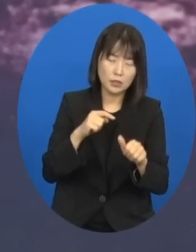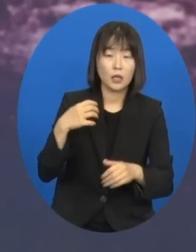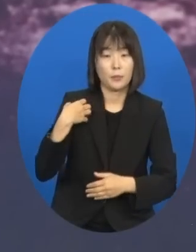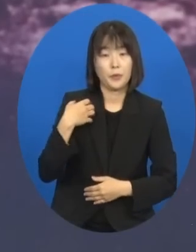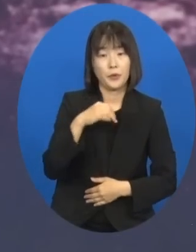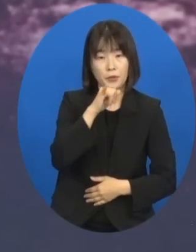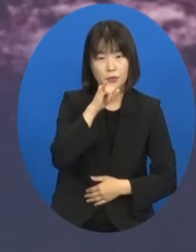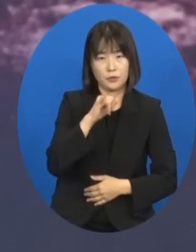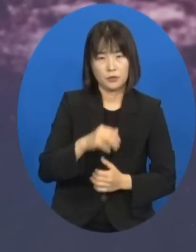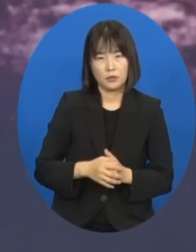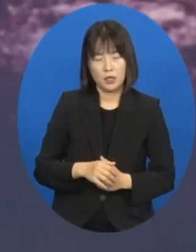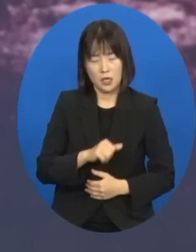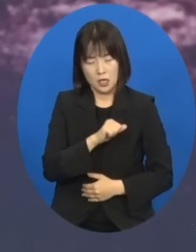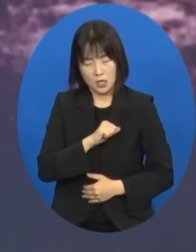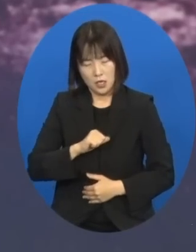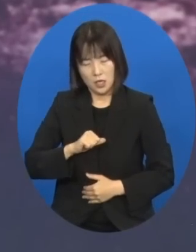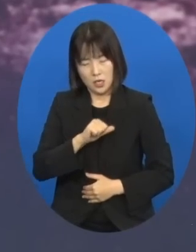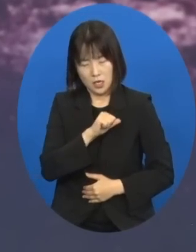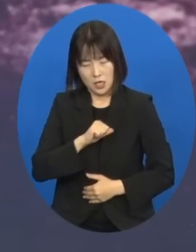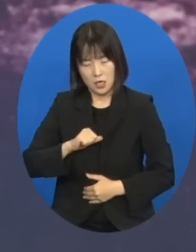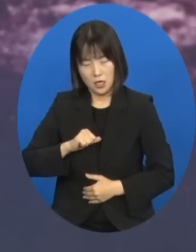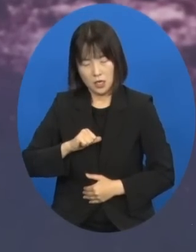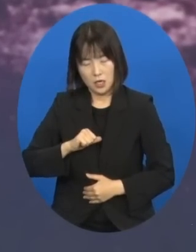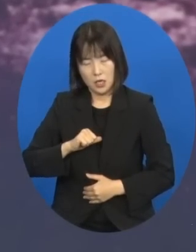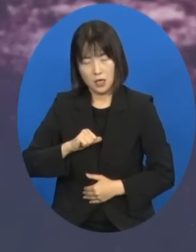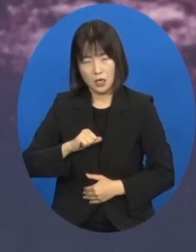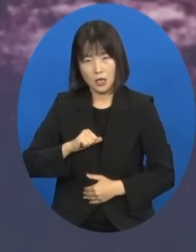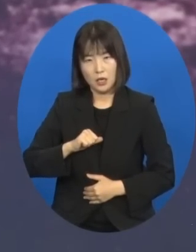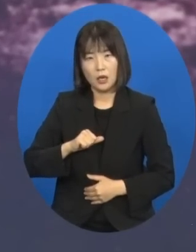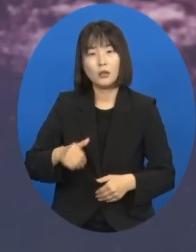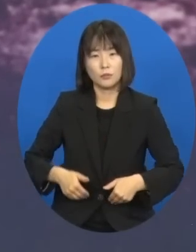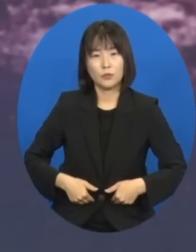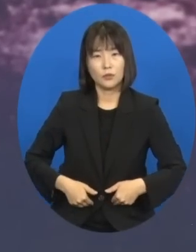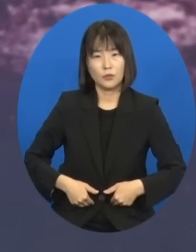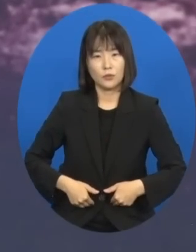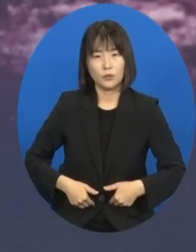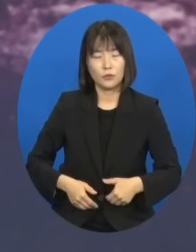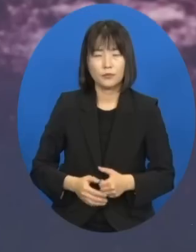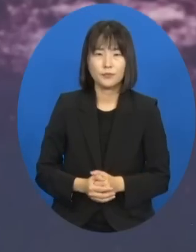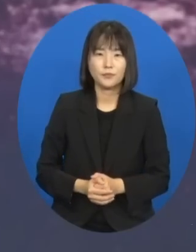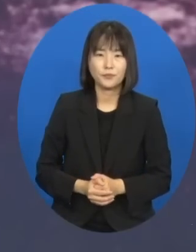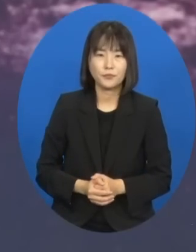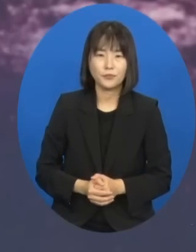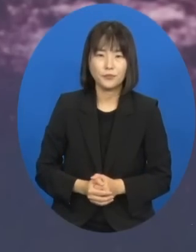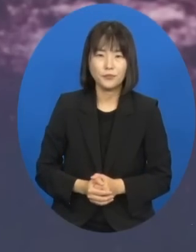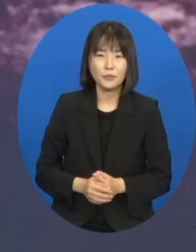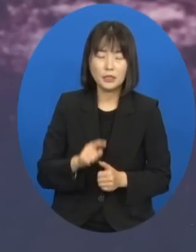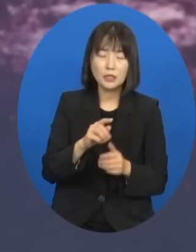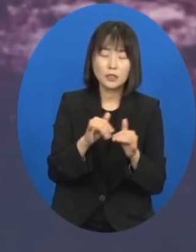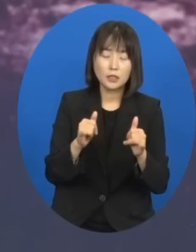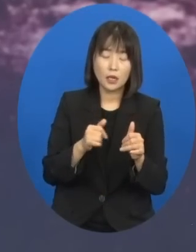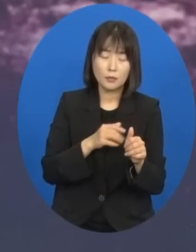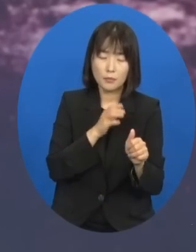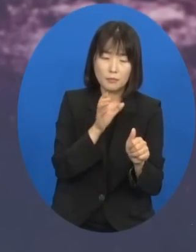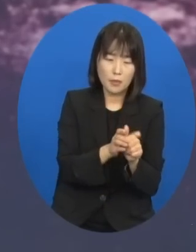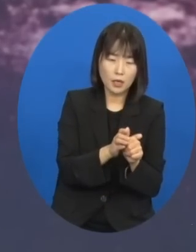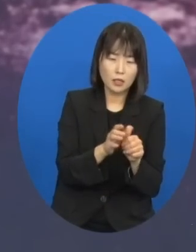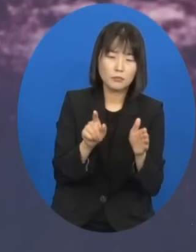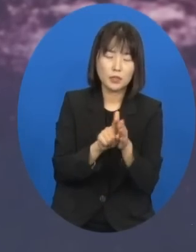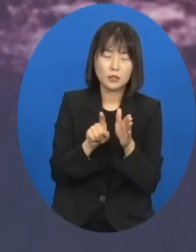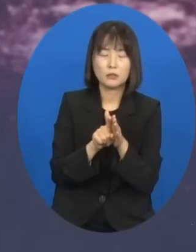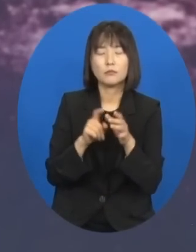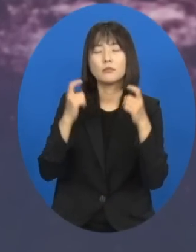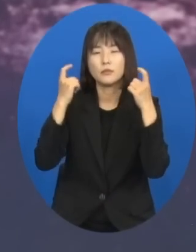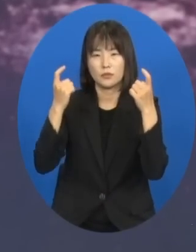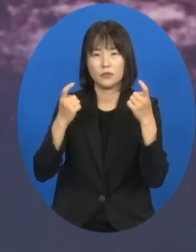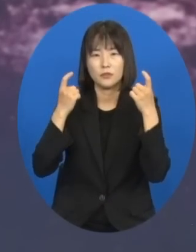버티고 견뎌하는 표현이 더 맞을 수도 있습니다. 근데 그것이 또한 믿음이고 또한 그 사람에게 주어진 믿음의 여정이거든요. 그